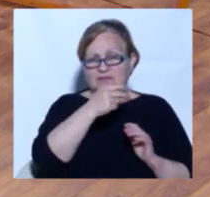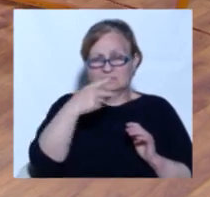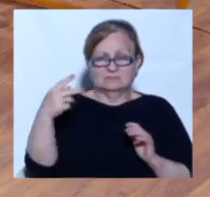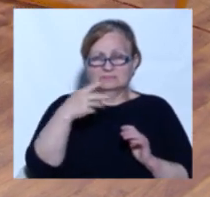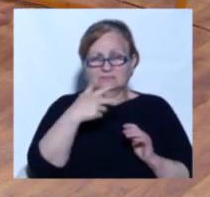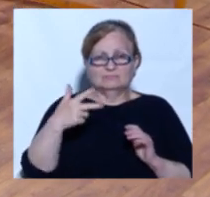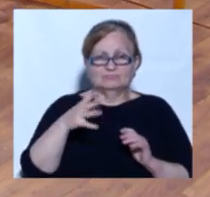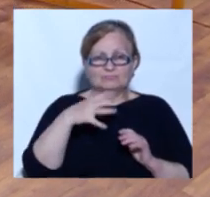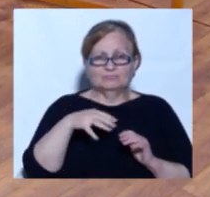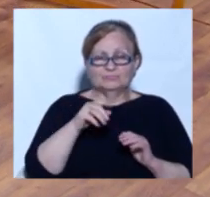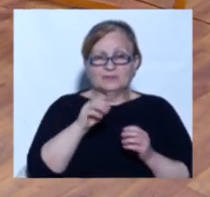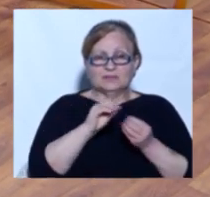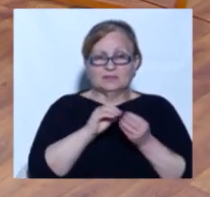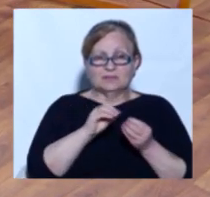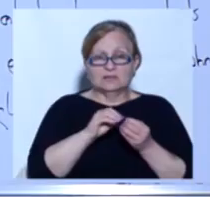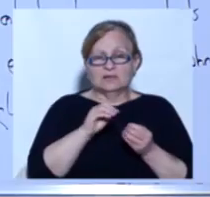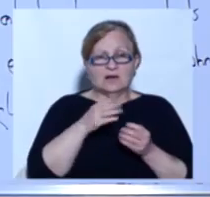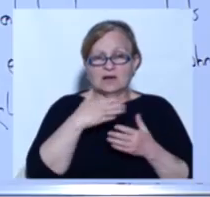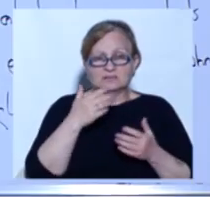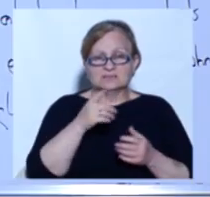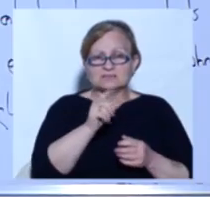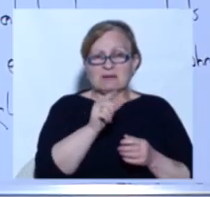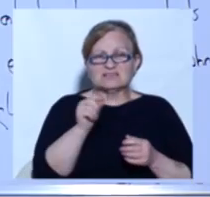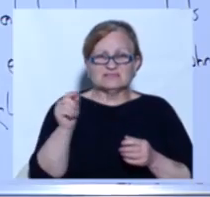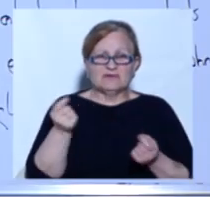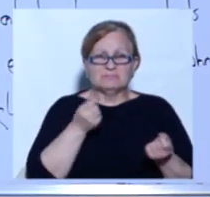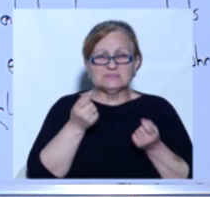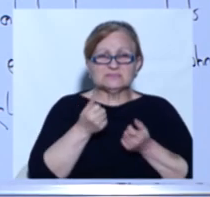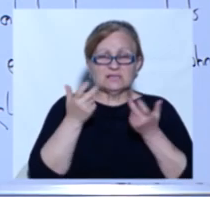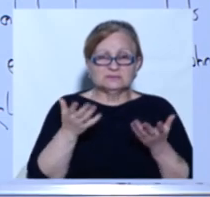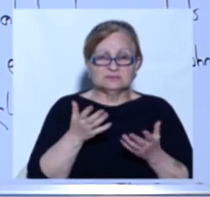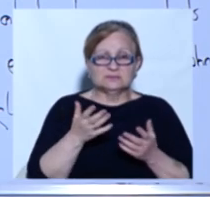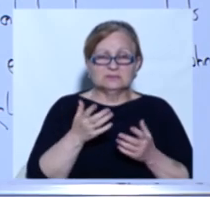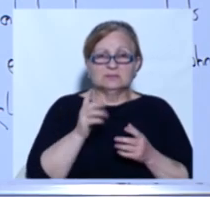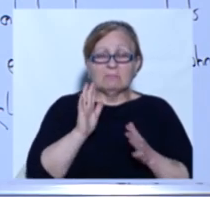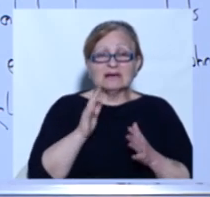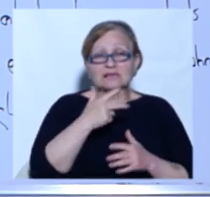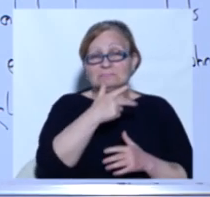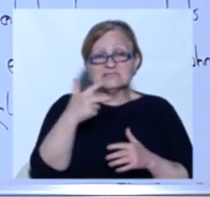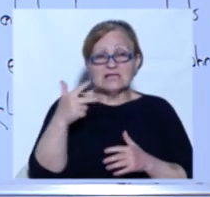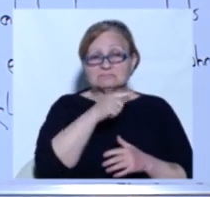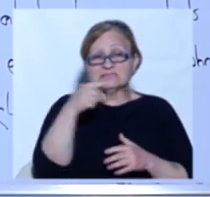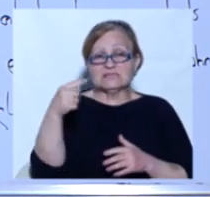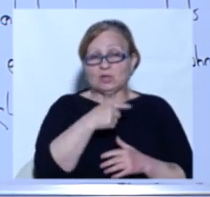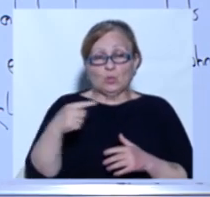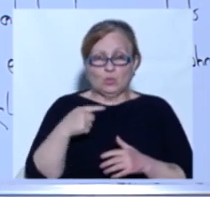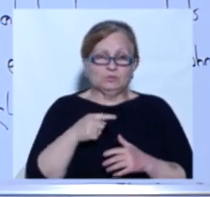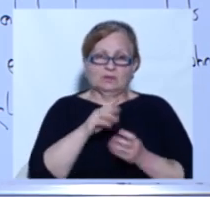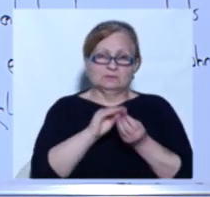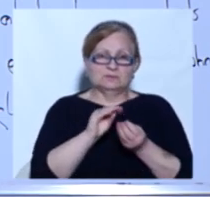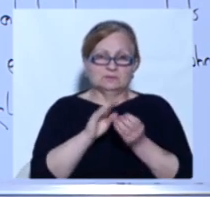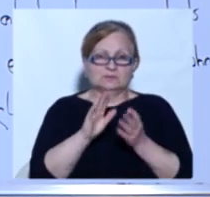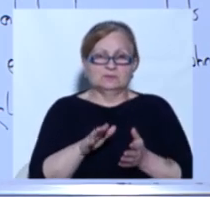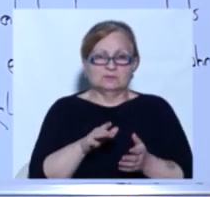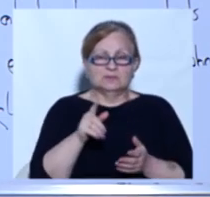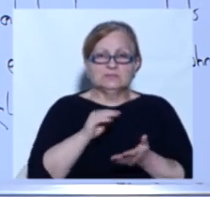მესამეში 5 შენარჩუნებული არ არის, მაგრამ როგორც გითხარი, შენარჩუნებულია სამტაეპედი, სამსტრიქონიანი ლექსებით წერს, ის ასევე